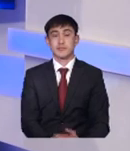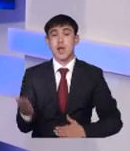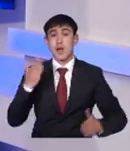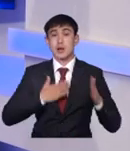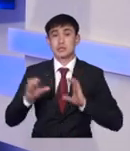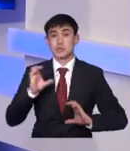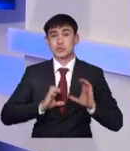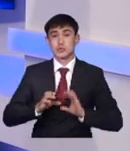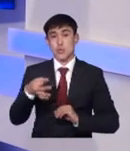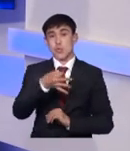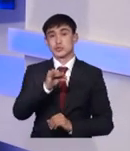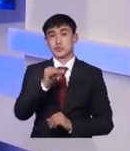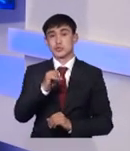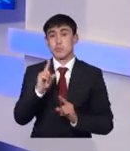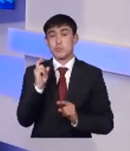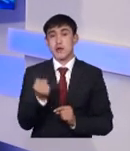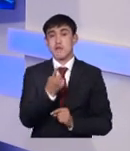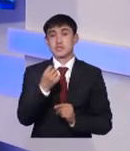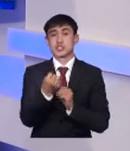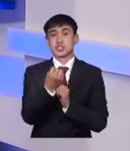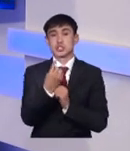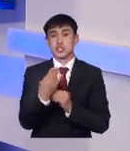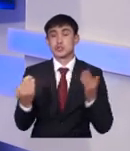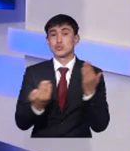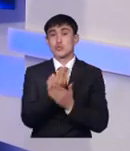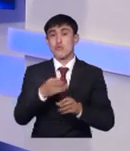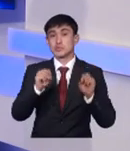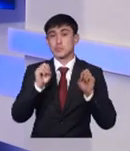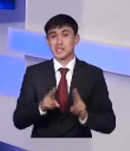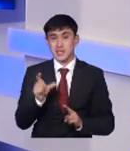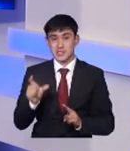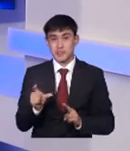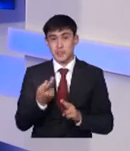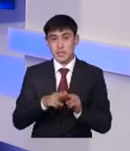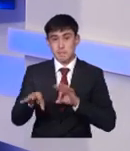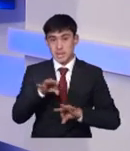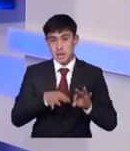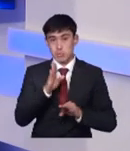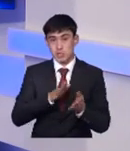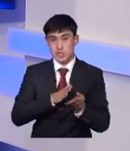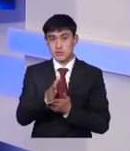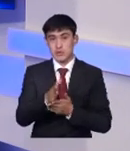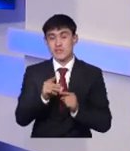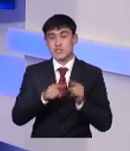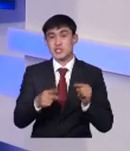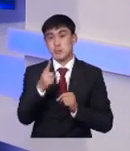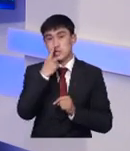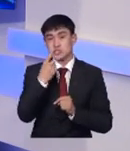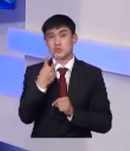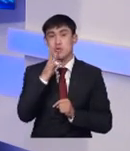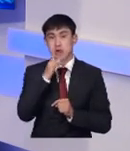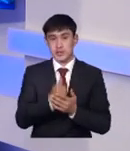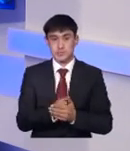к радости абитуриентов в области тсу появятся ещё 14 новых специальностей Данный проект будет реализован в течение